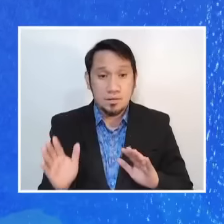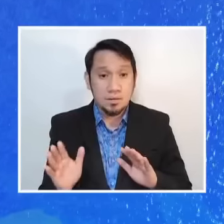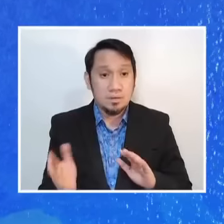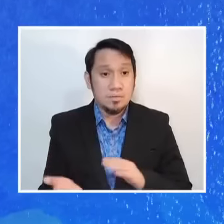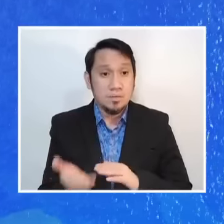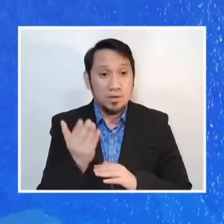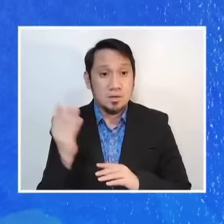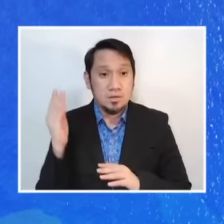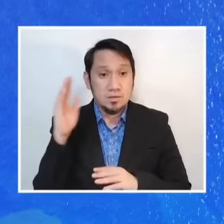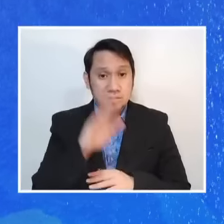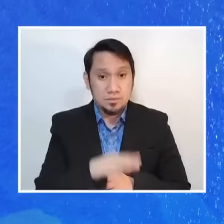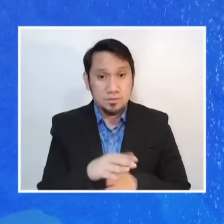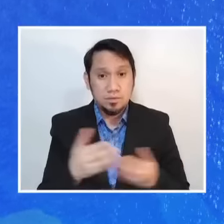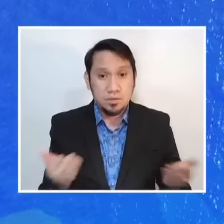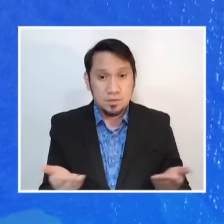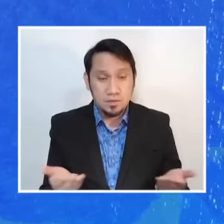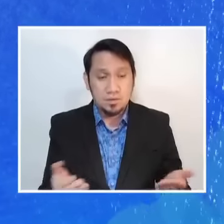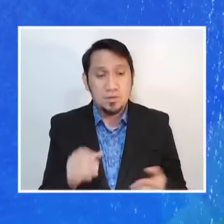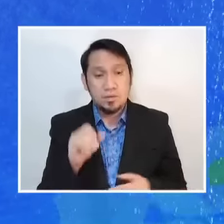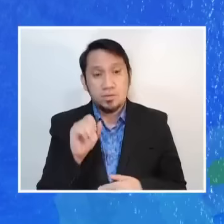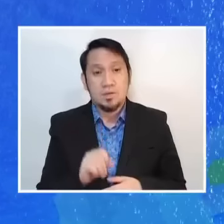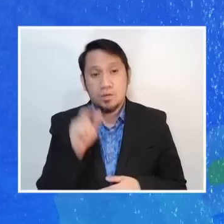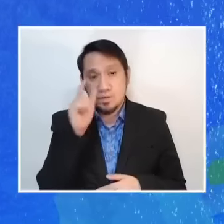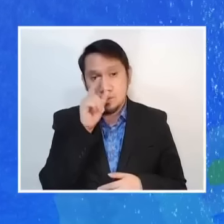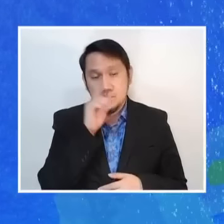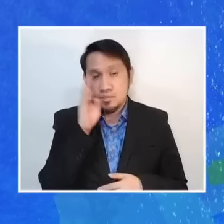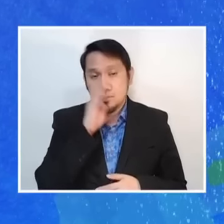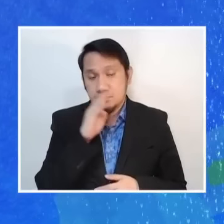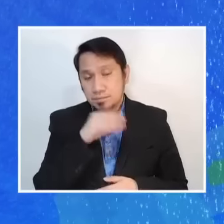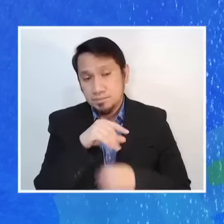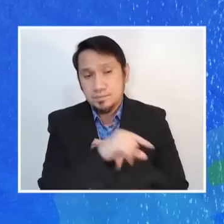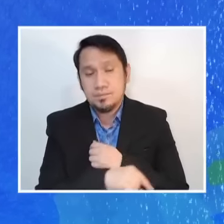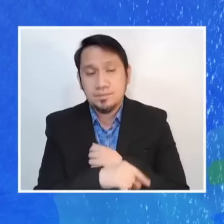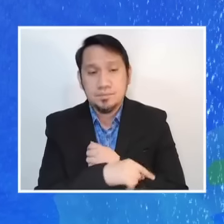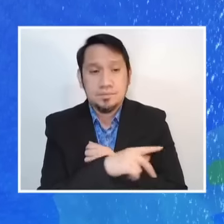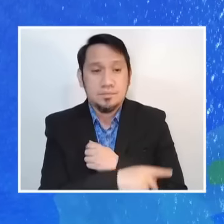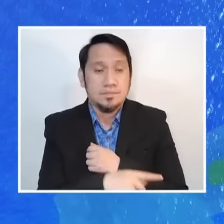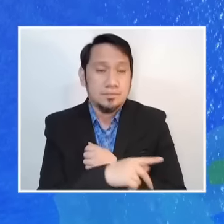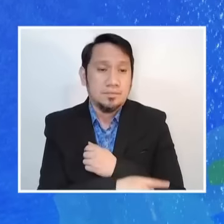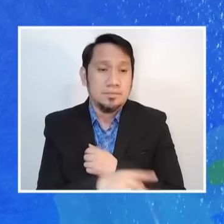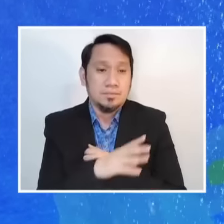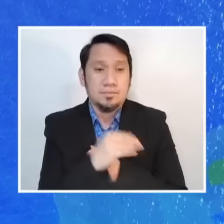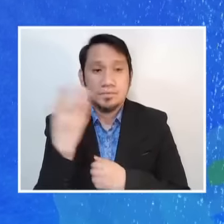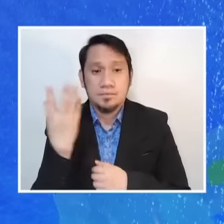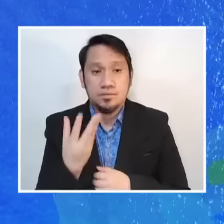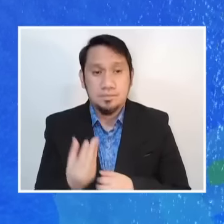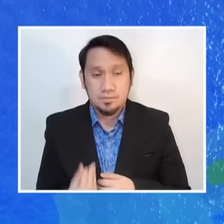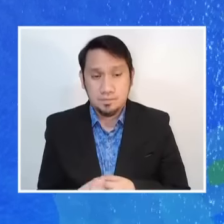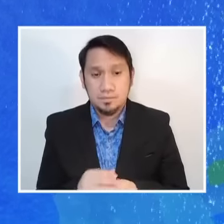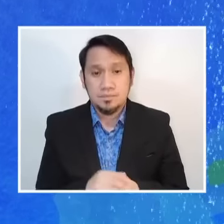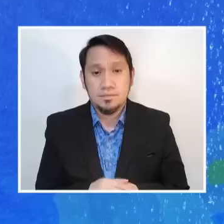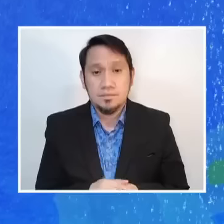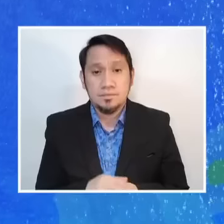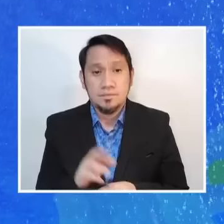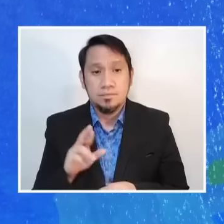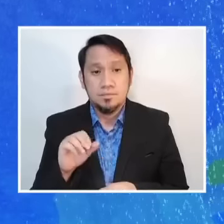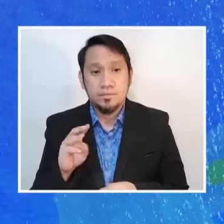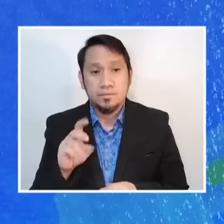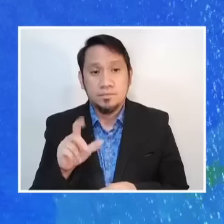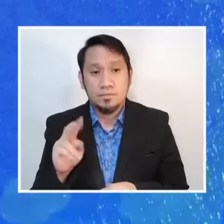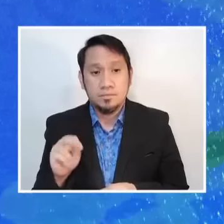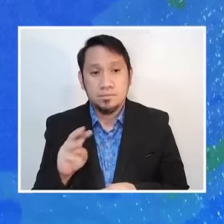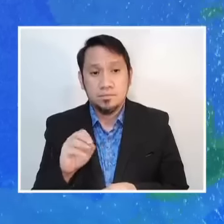gabi magiging maulan dito po sa Southern Luzon, sa may Bicol Region, Quezon Province, Batangas at maging sa Marinduque, Romblon at Oriental